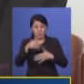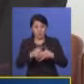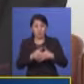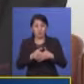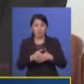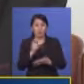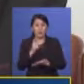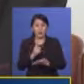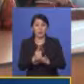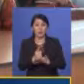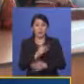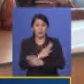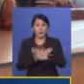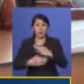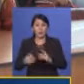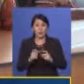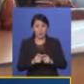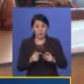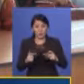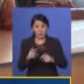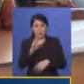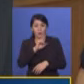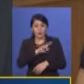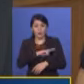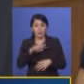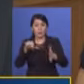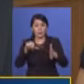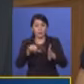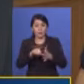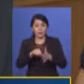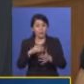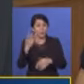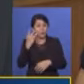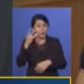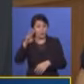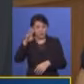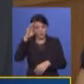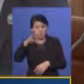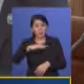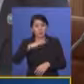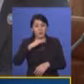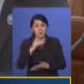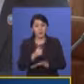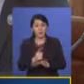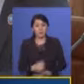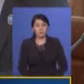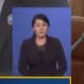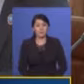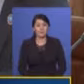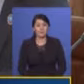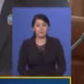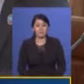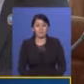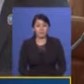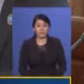тарту шарт. Мүмкіндігі шектеулі жандар осындай ұйымдардың жұмысына араласып, әрқашан мемлекеттің ерекше назарында болуы тиіс. Необходимо серьезно